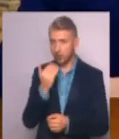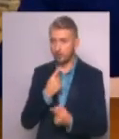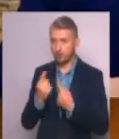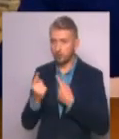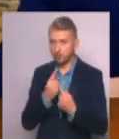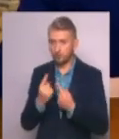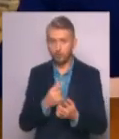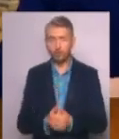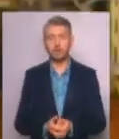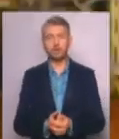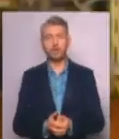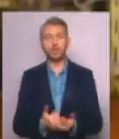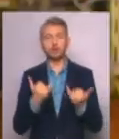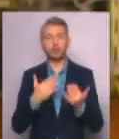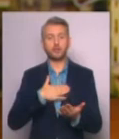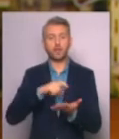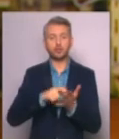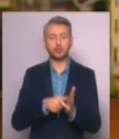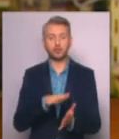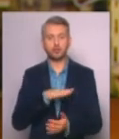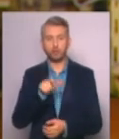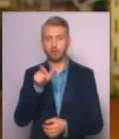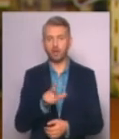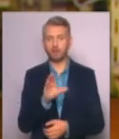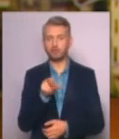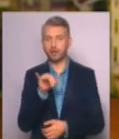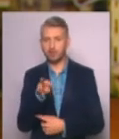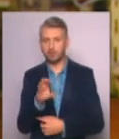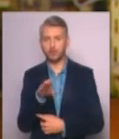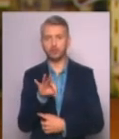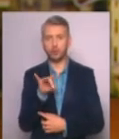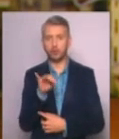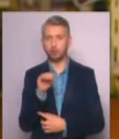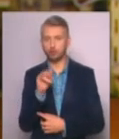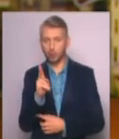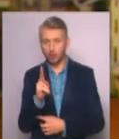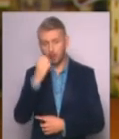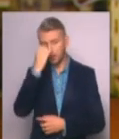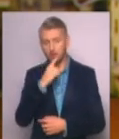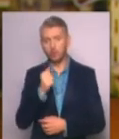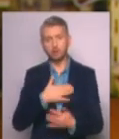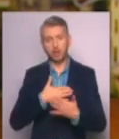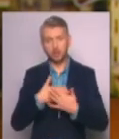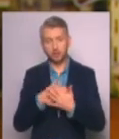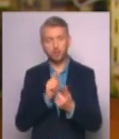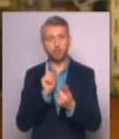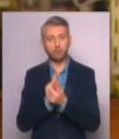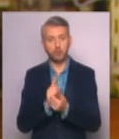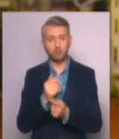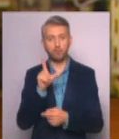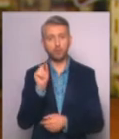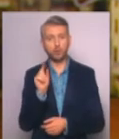до нас. Да. Нагадаю, що гарних сьогодні у нашій студії був пан Вадим Сторожук. Вам надзвичайно вдячна за активність у прямому ефірі. Побачимося